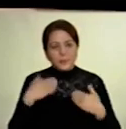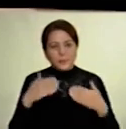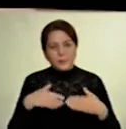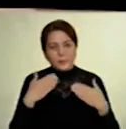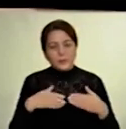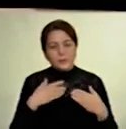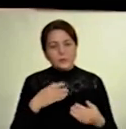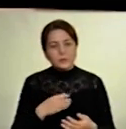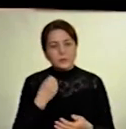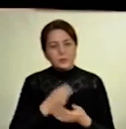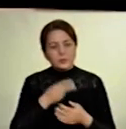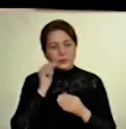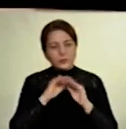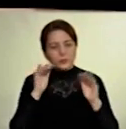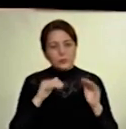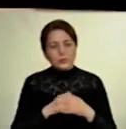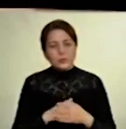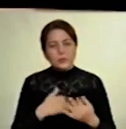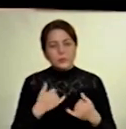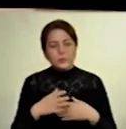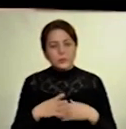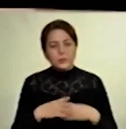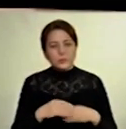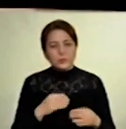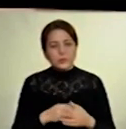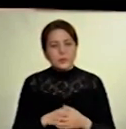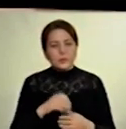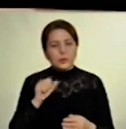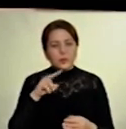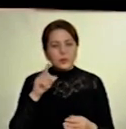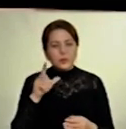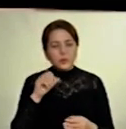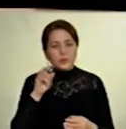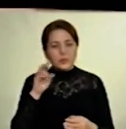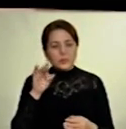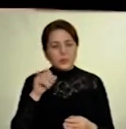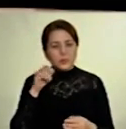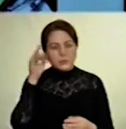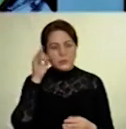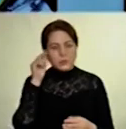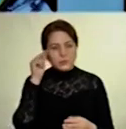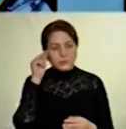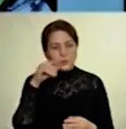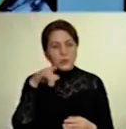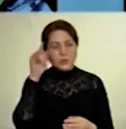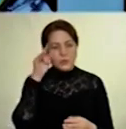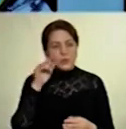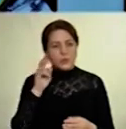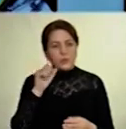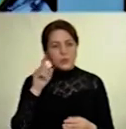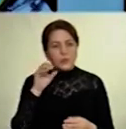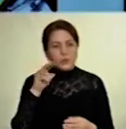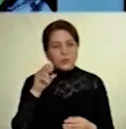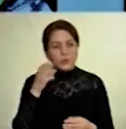Assalomu alaykum, qadrli o'quvchilar. Bugun sizlar bilan algebra darsida xatolikni baholash